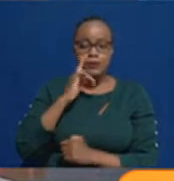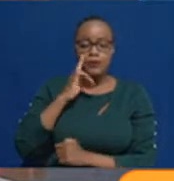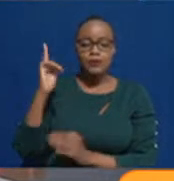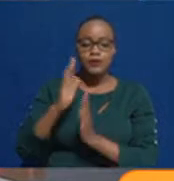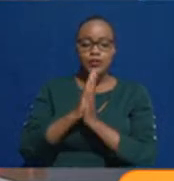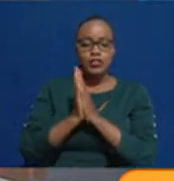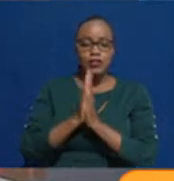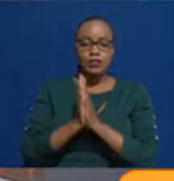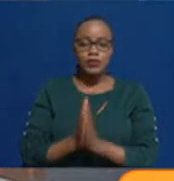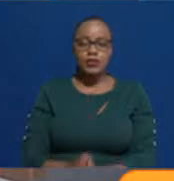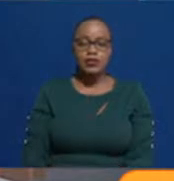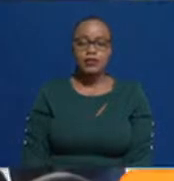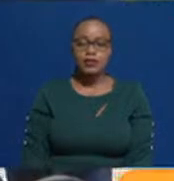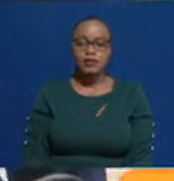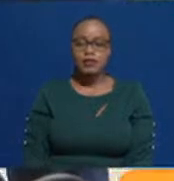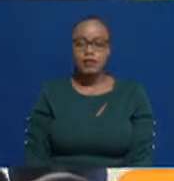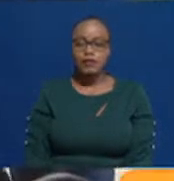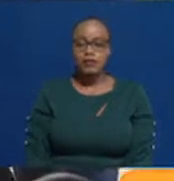maelezo zaidi.